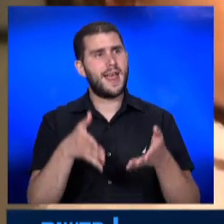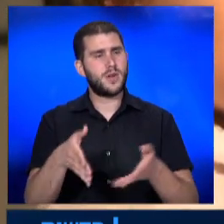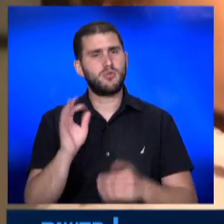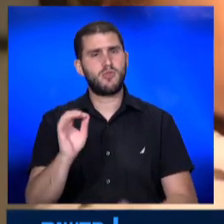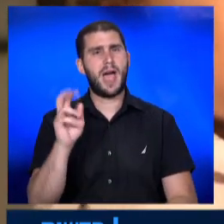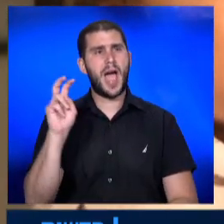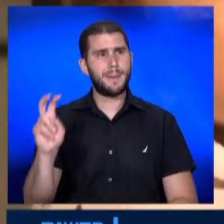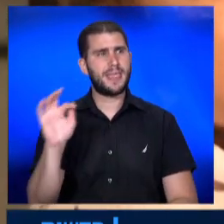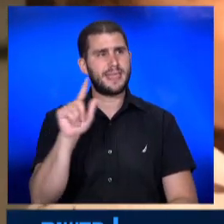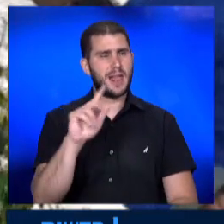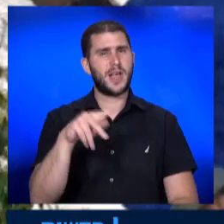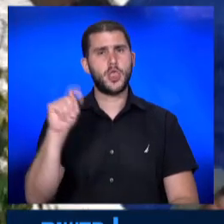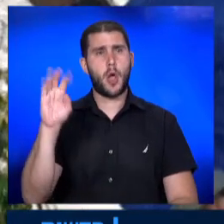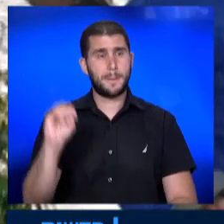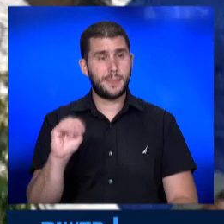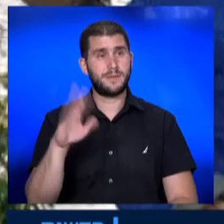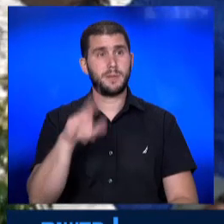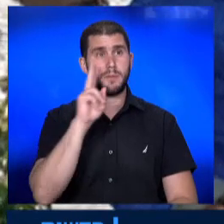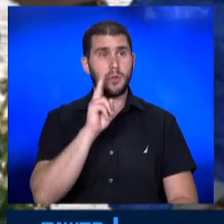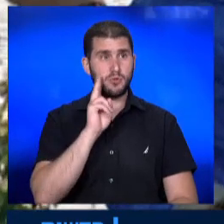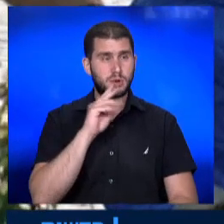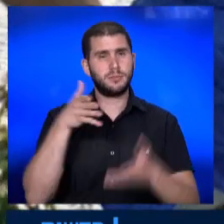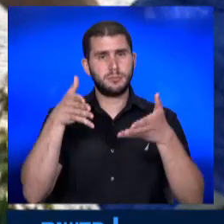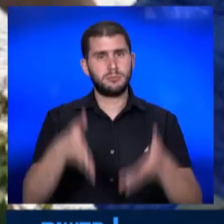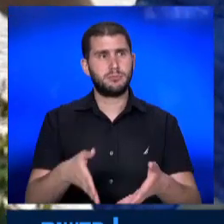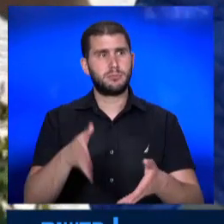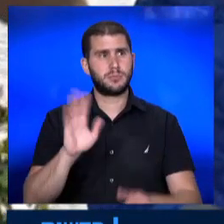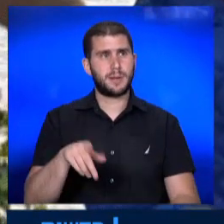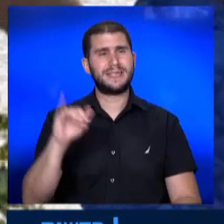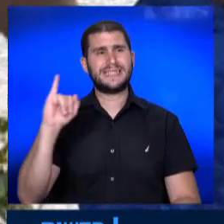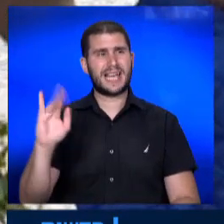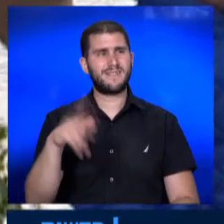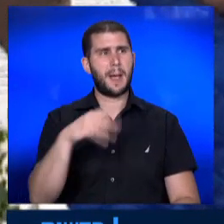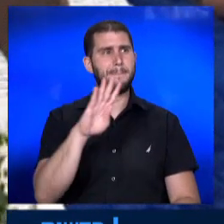עמית, טל ותום, וביום שישי יובאו למנוחות יצחק וברברה.